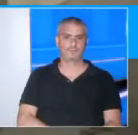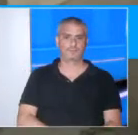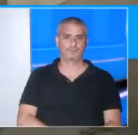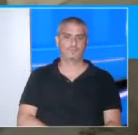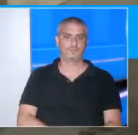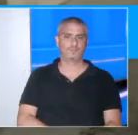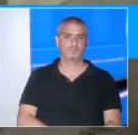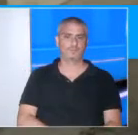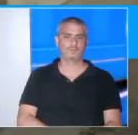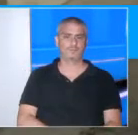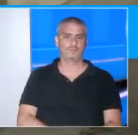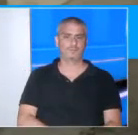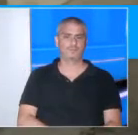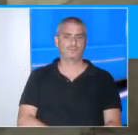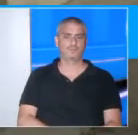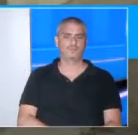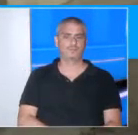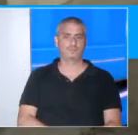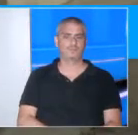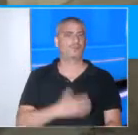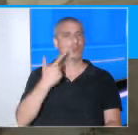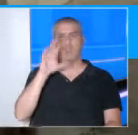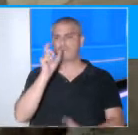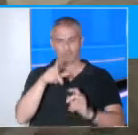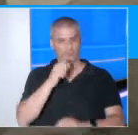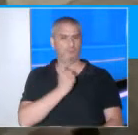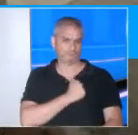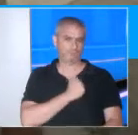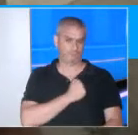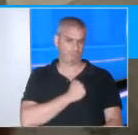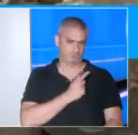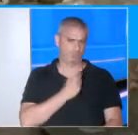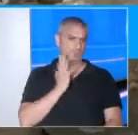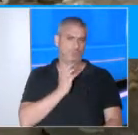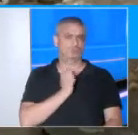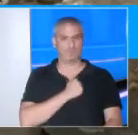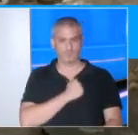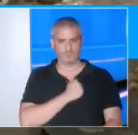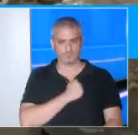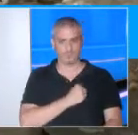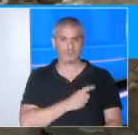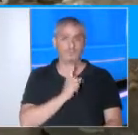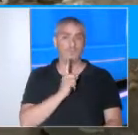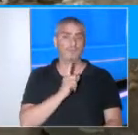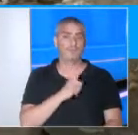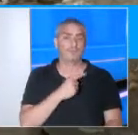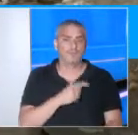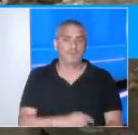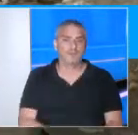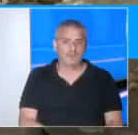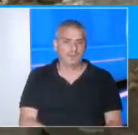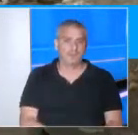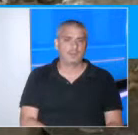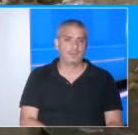התושבים של אפגניסטן הם מוסלמים שמרנים מאוד, גישה פרשנית שמרנית נוקשה של האסלאם, הפרשנית